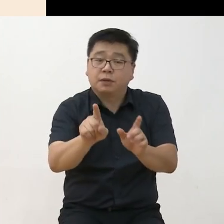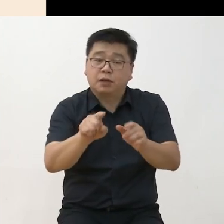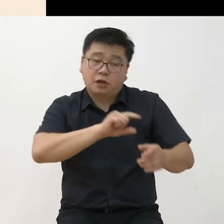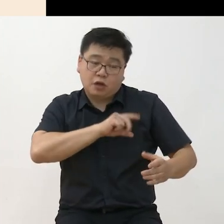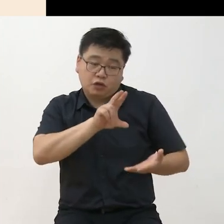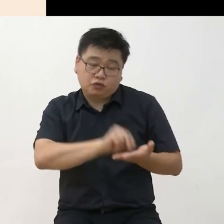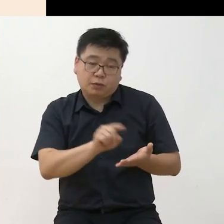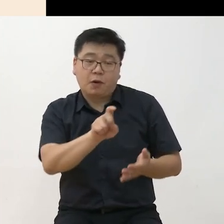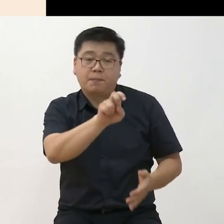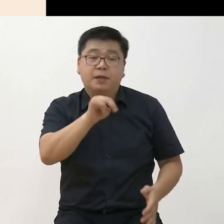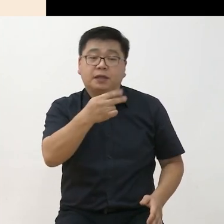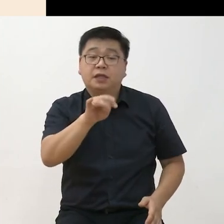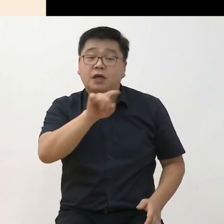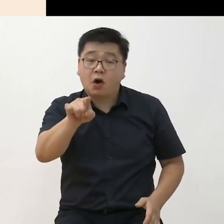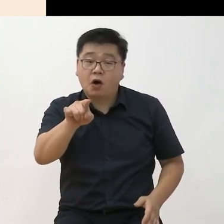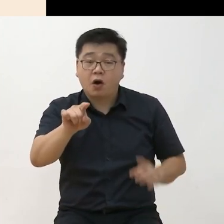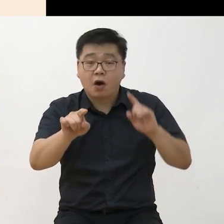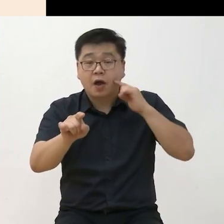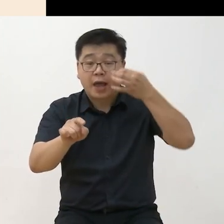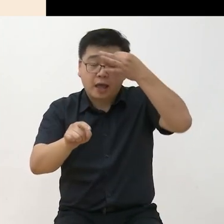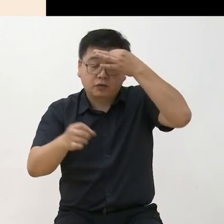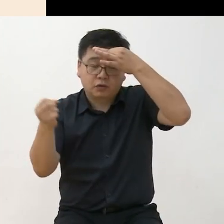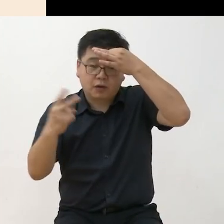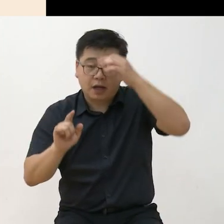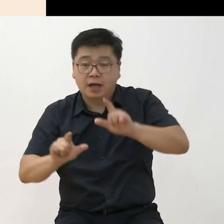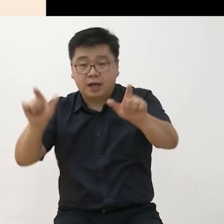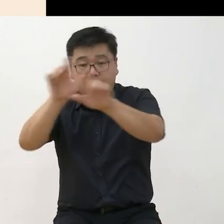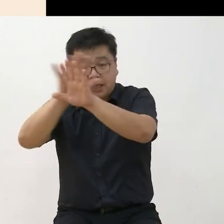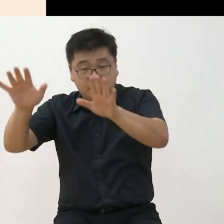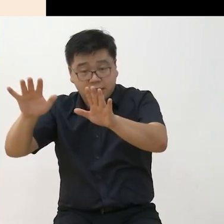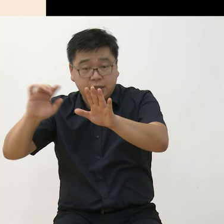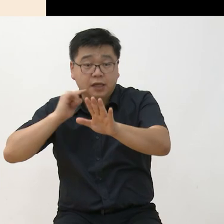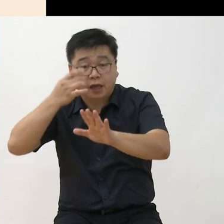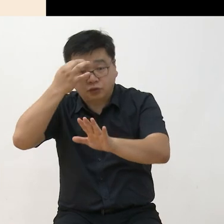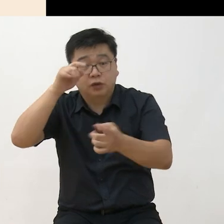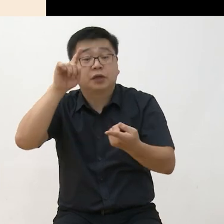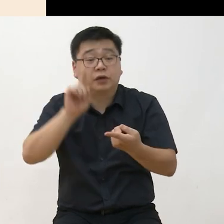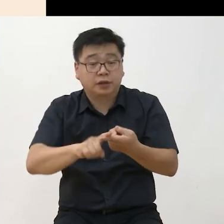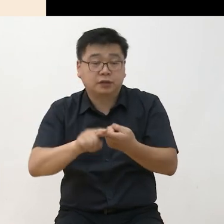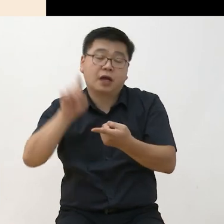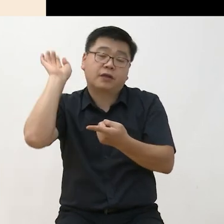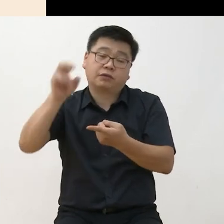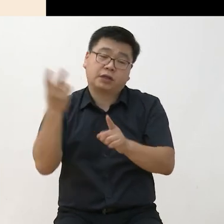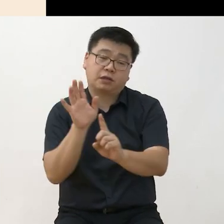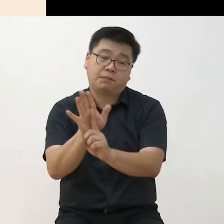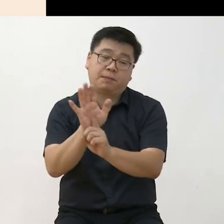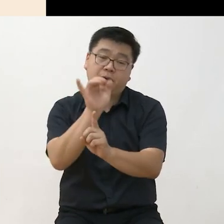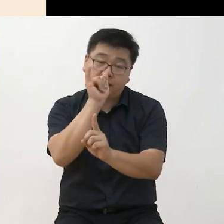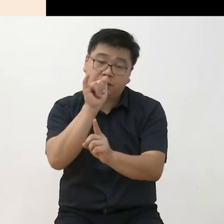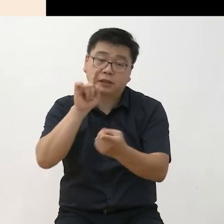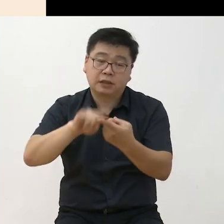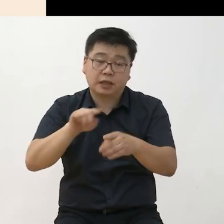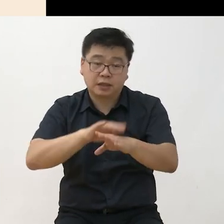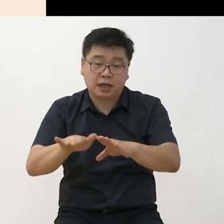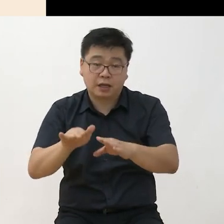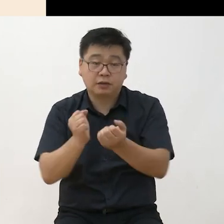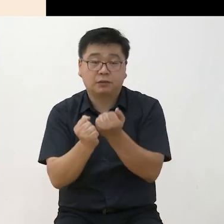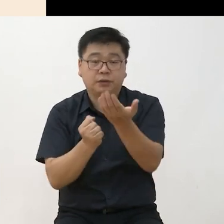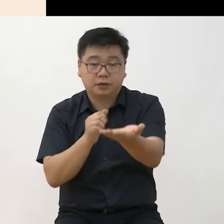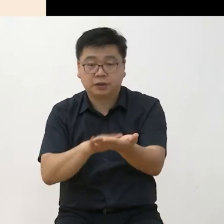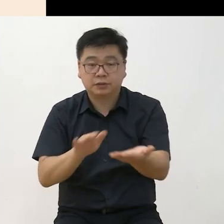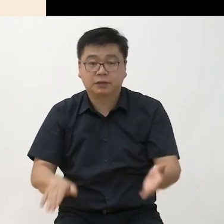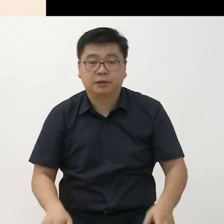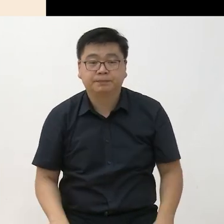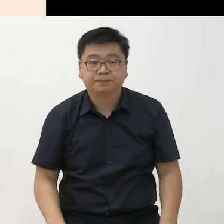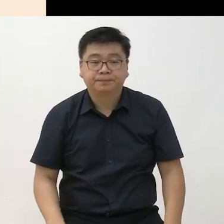미디어 아트랑 기후 위기였습니다. 이 주제 관련해서는 별도로 저희가 공고할 때 다시 좀 안내를 좀 드리도록 하겠습니다.